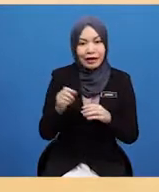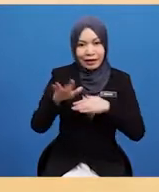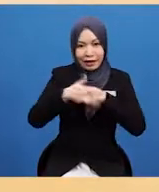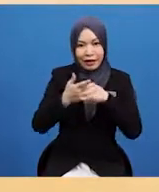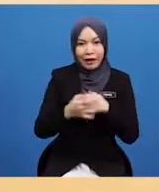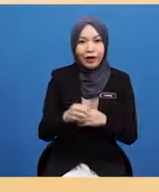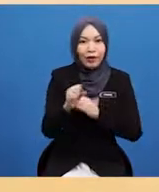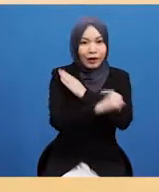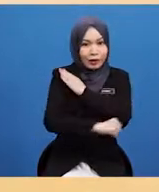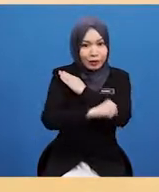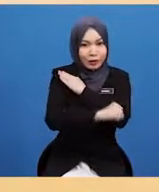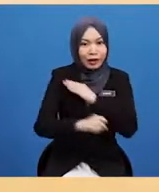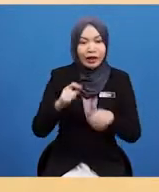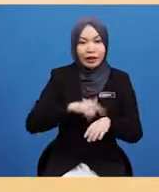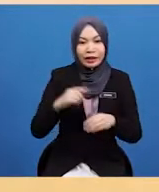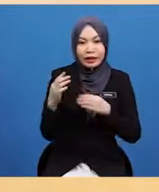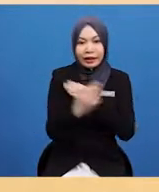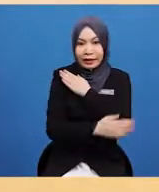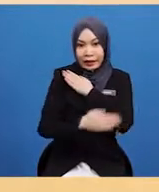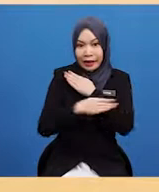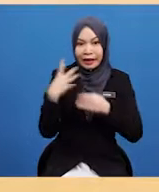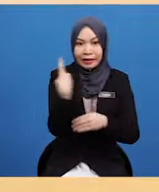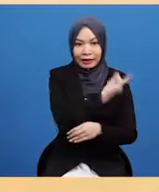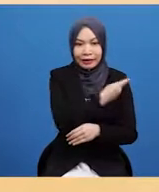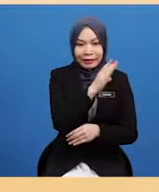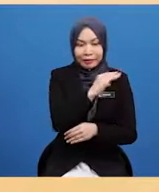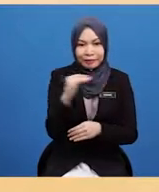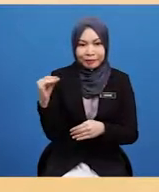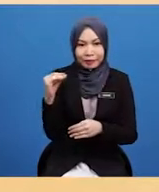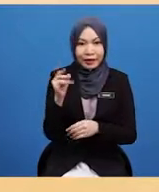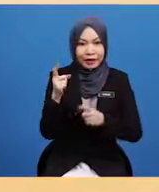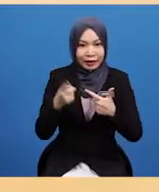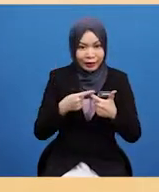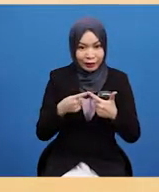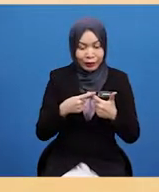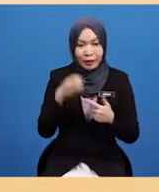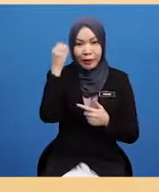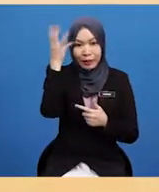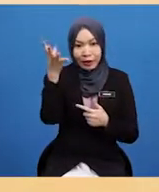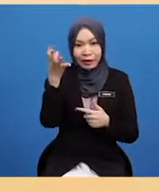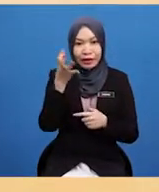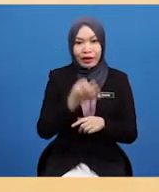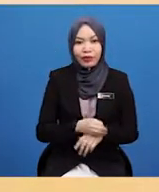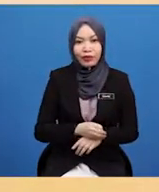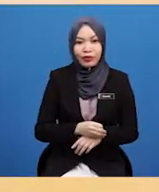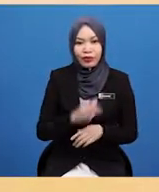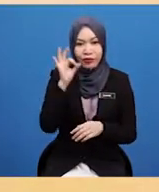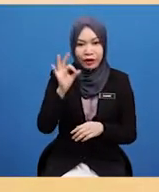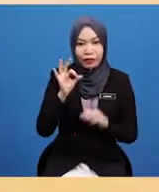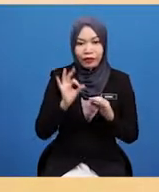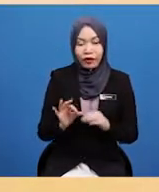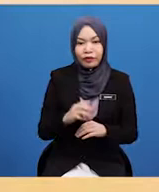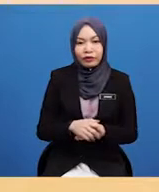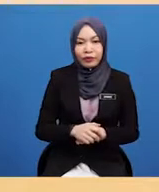negara kita. Yang kedua, menyatakan faktor-faktor berlakunya Perang Dunia Pertama.